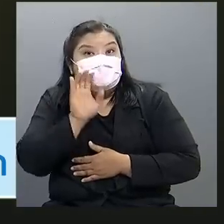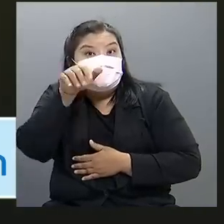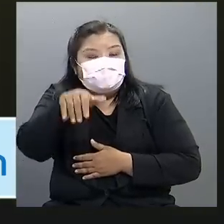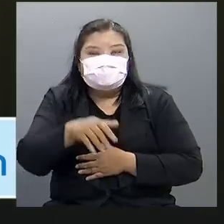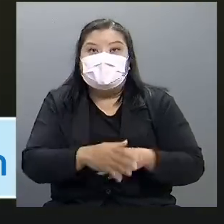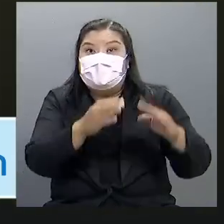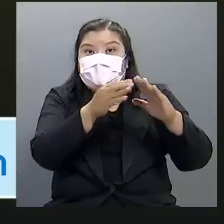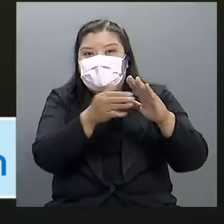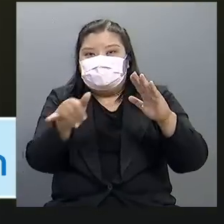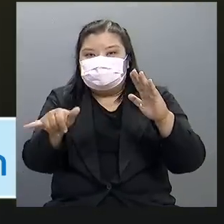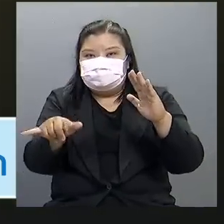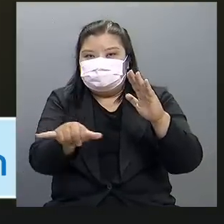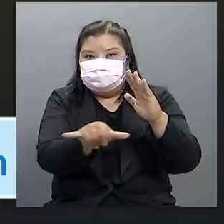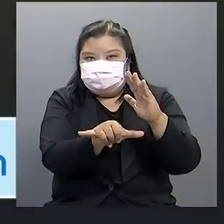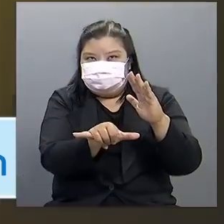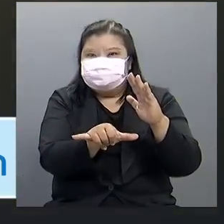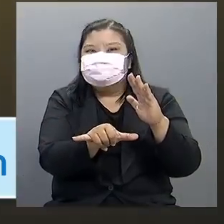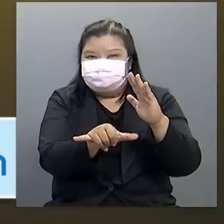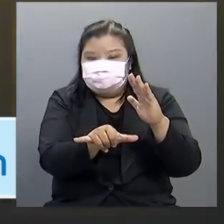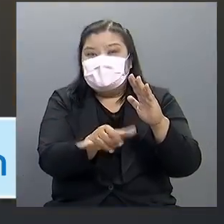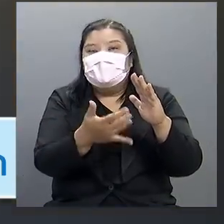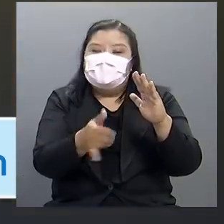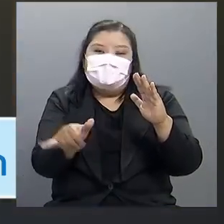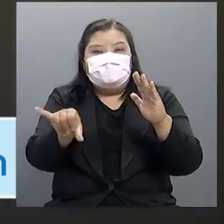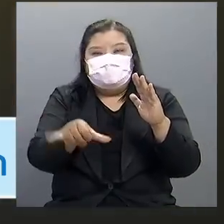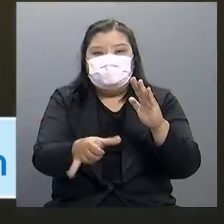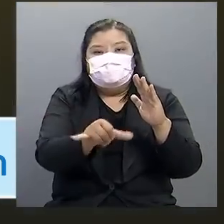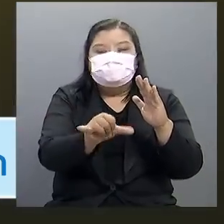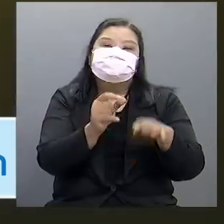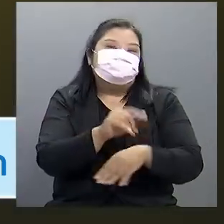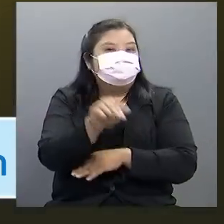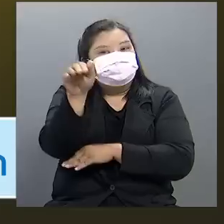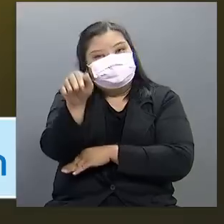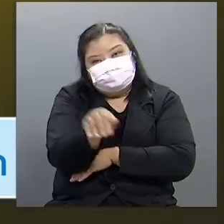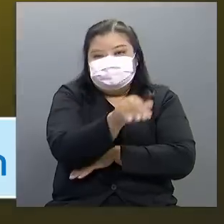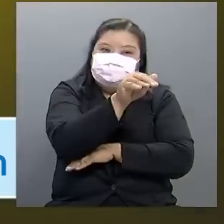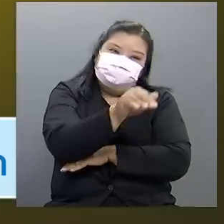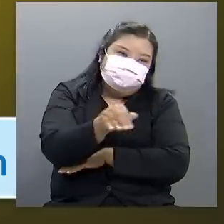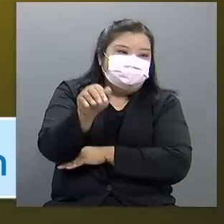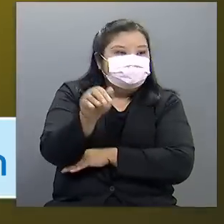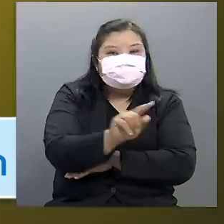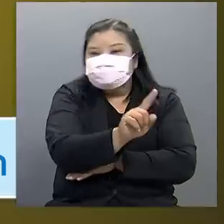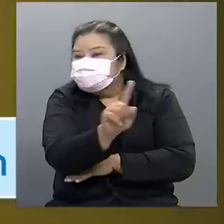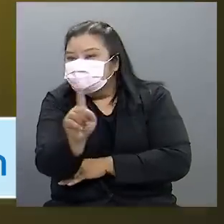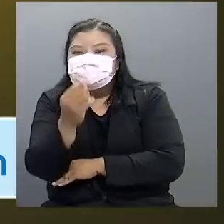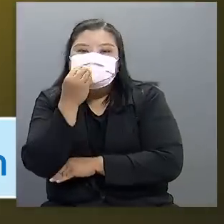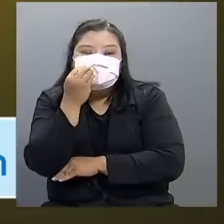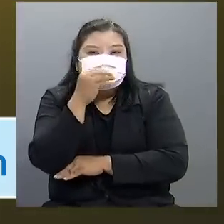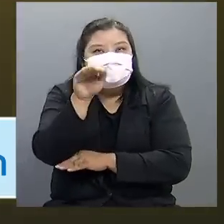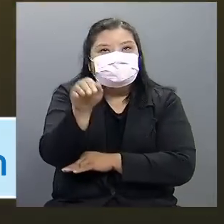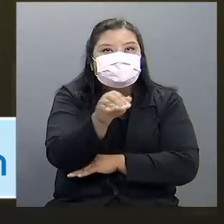้หนัดที่บนิทาน เขาใหญ่ก็เดินไป ภุองกิน เขาจะยืนหลบแบบนี้